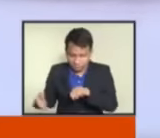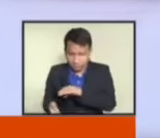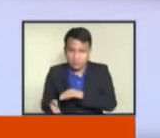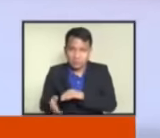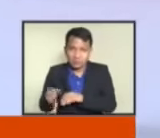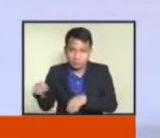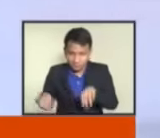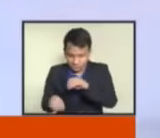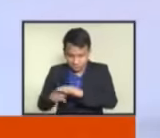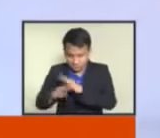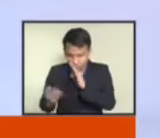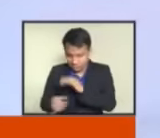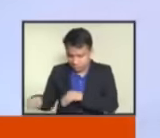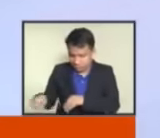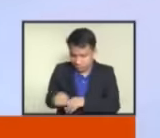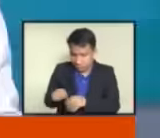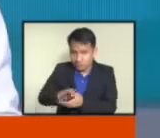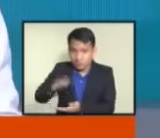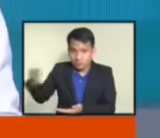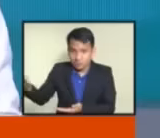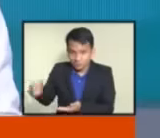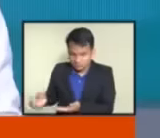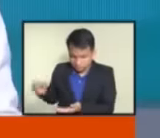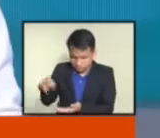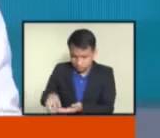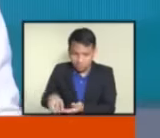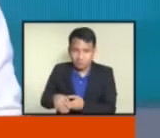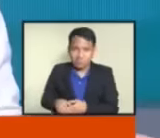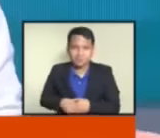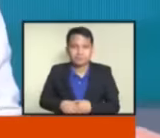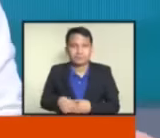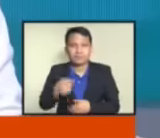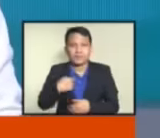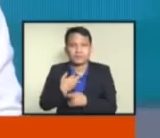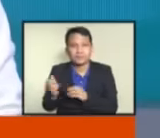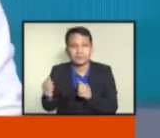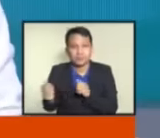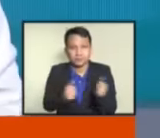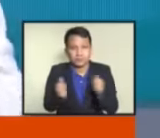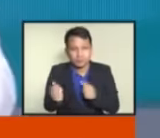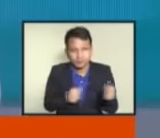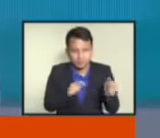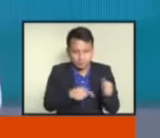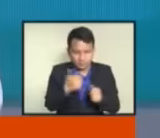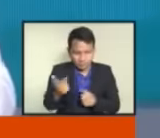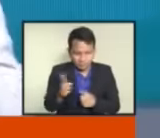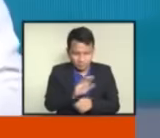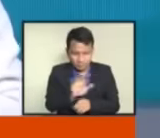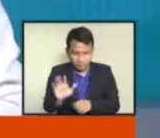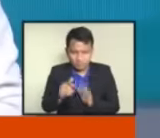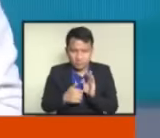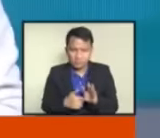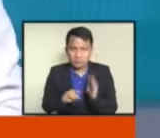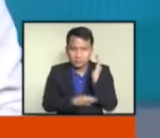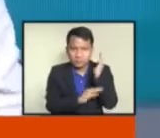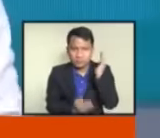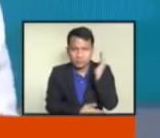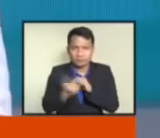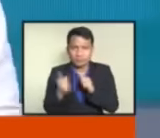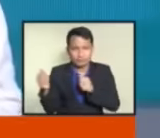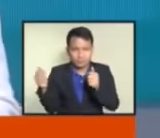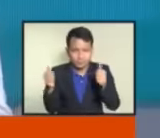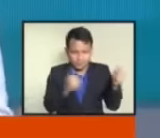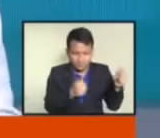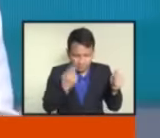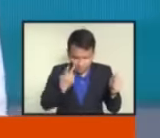talaga. So pagdating ko dito, sir, nang nag-ayos po ako ng kwarto namin, pati yung mga ano niya, sir, yung mga bag, inayos ko po